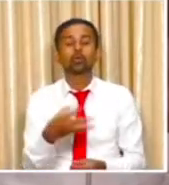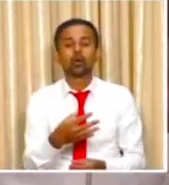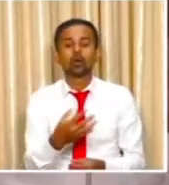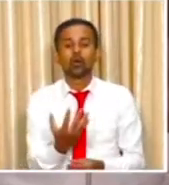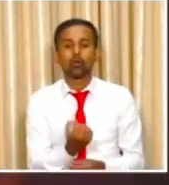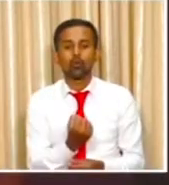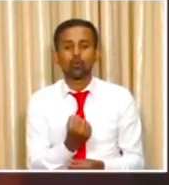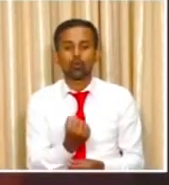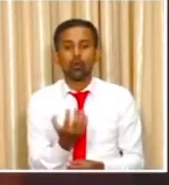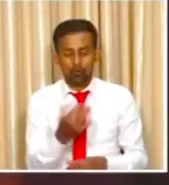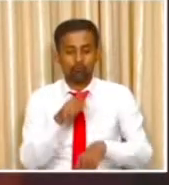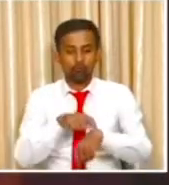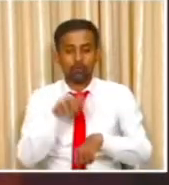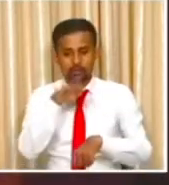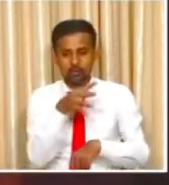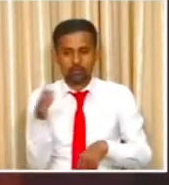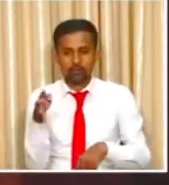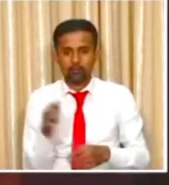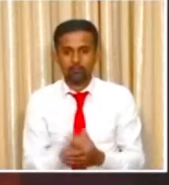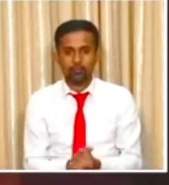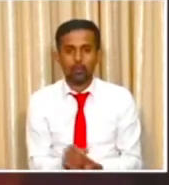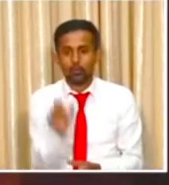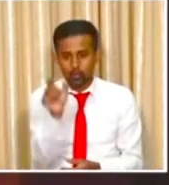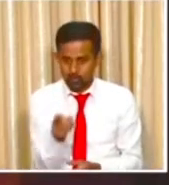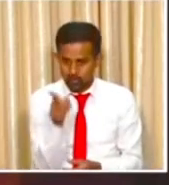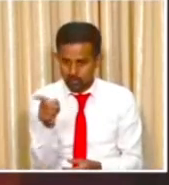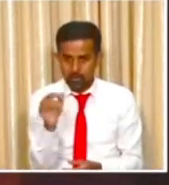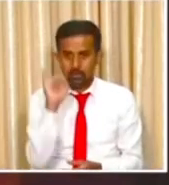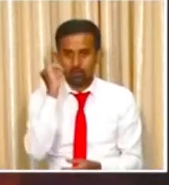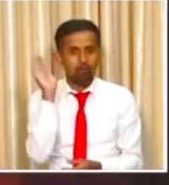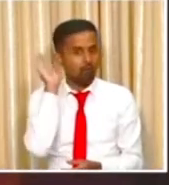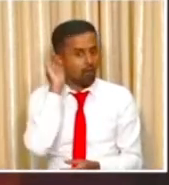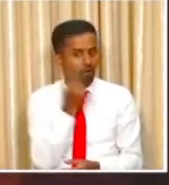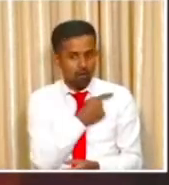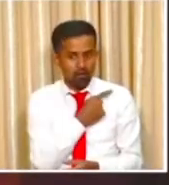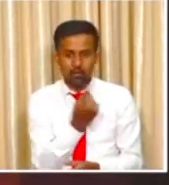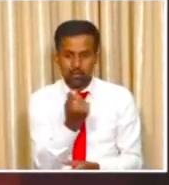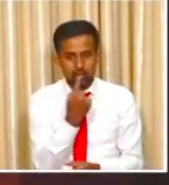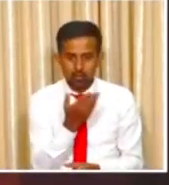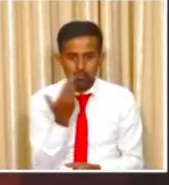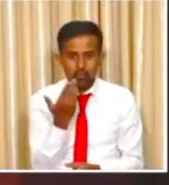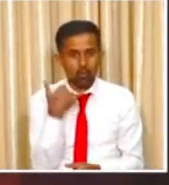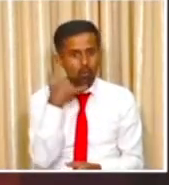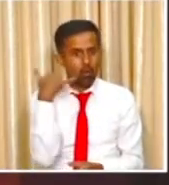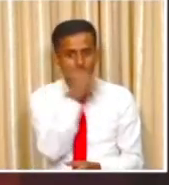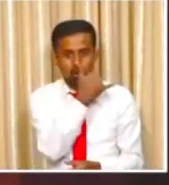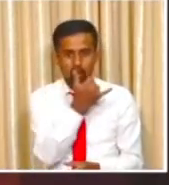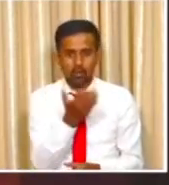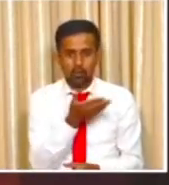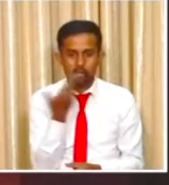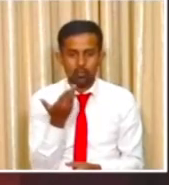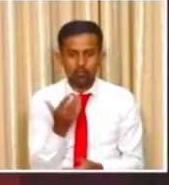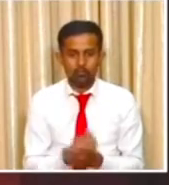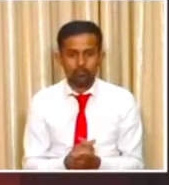නැහැ මම ඔබ ඔනේ කාල සීමාවත් එක්ක නැහැ ඔබතුමාට ඔබතුමාගේ නිලධාරින්ගෙන් අහලා කියන්න පුළුවන් ඕක දුරකතනින් ලබා ගන්න පුළුවන්